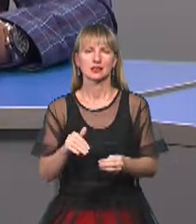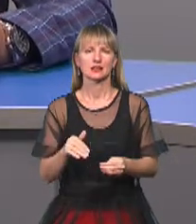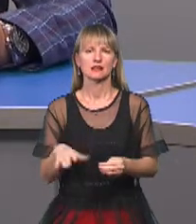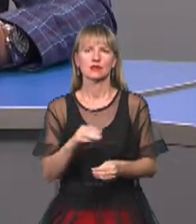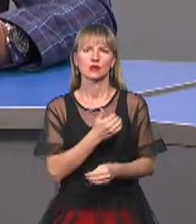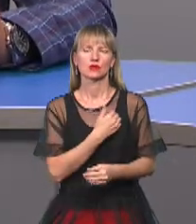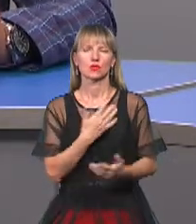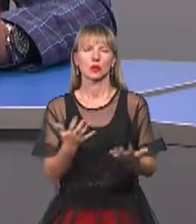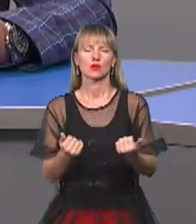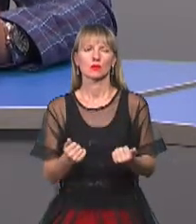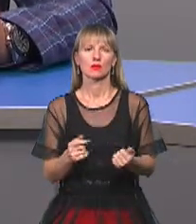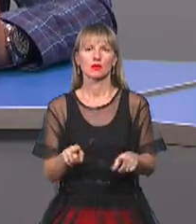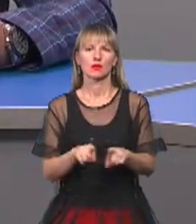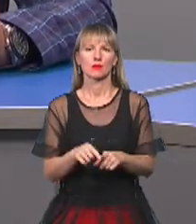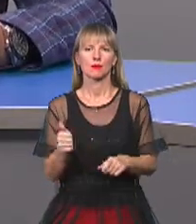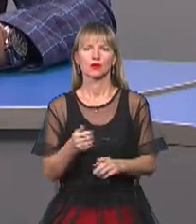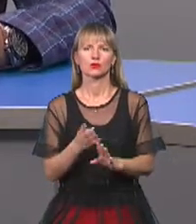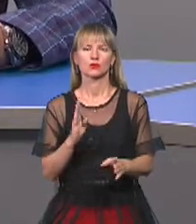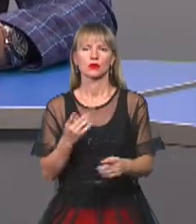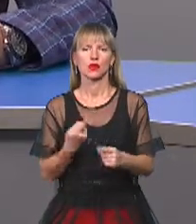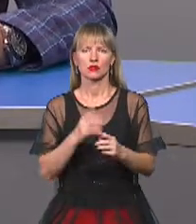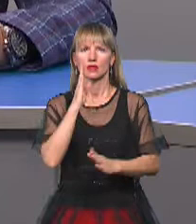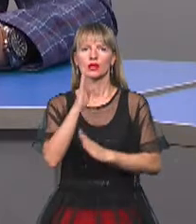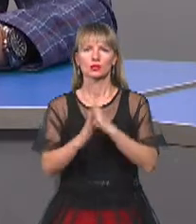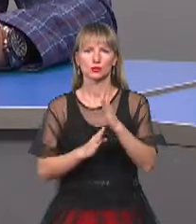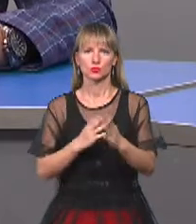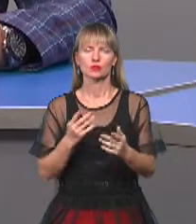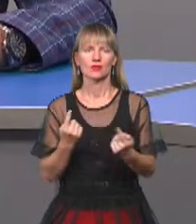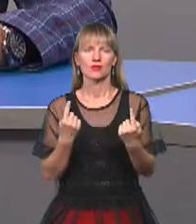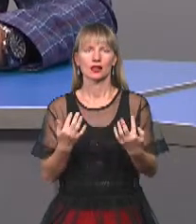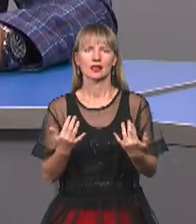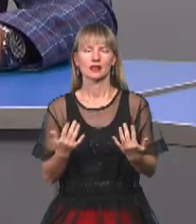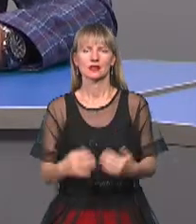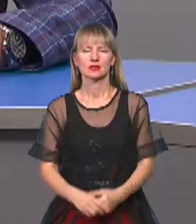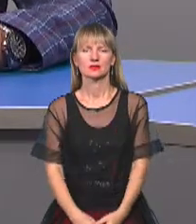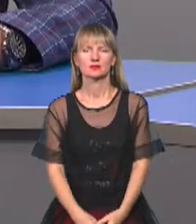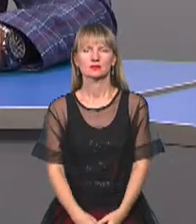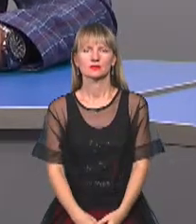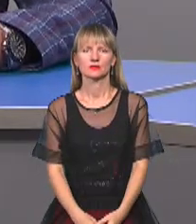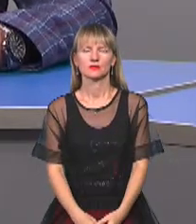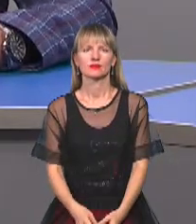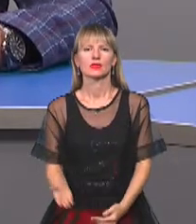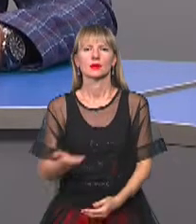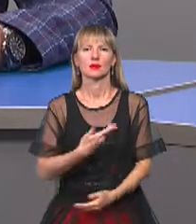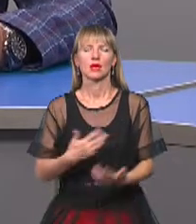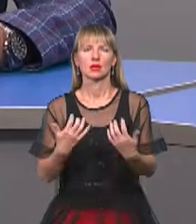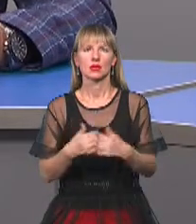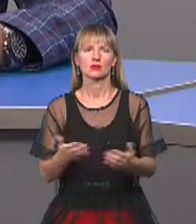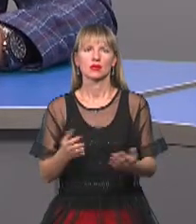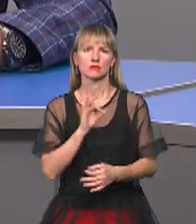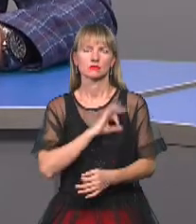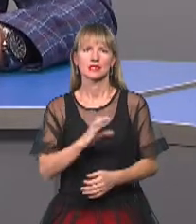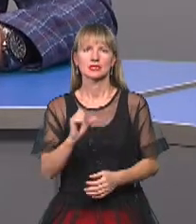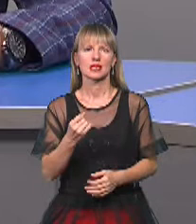хочуть отримати тепло в першу чергу. За добу? Так, ну там досить велика кількість. Ми аналізуємо, як користуються сайтом.